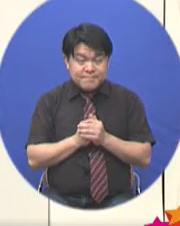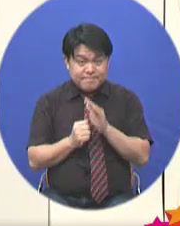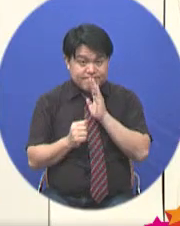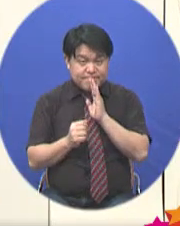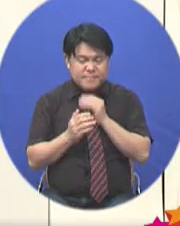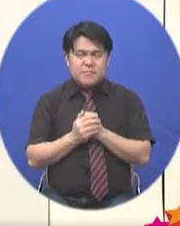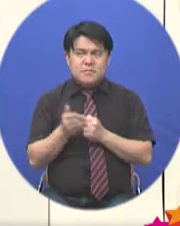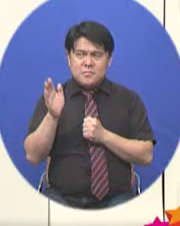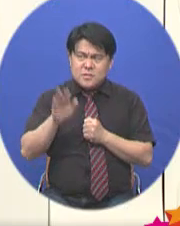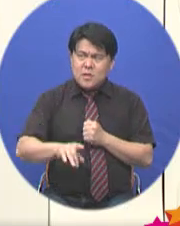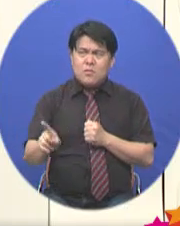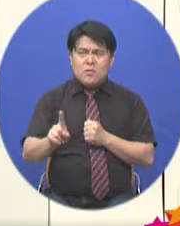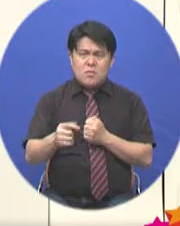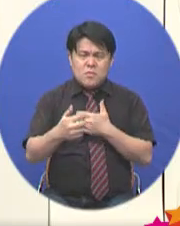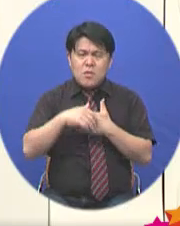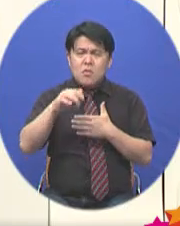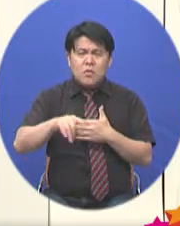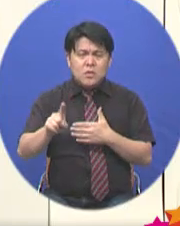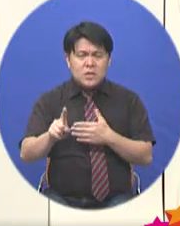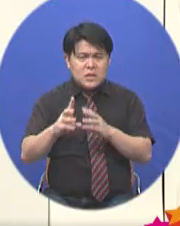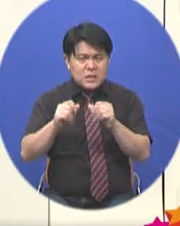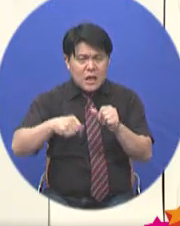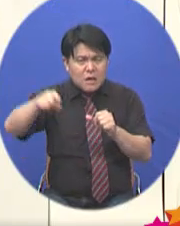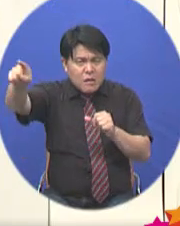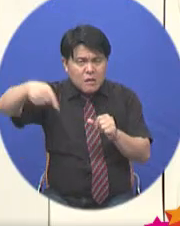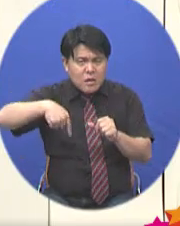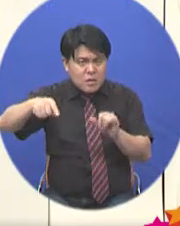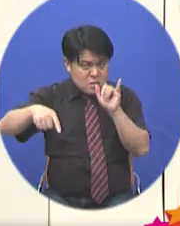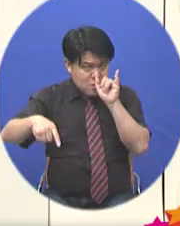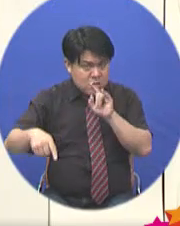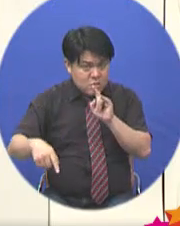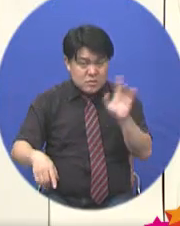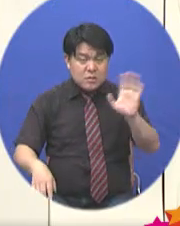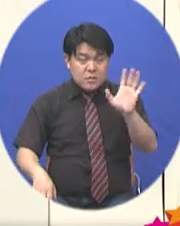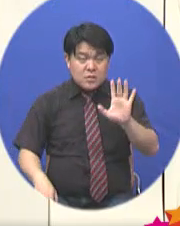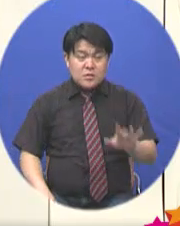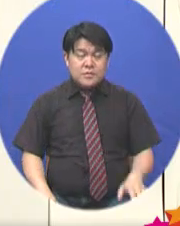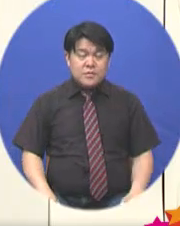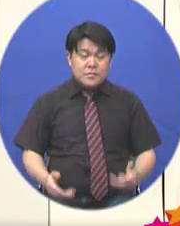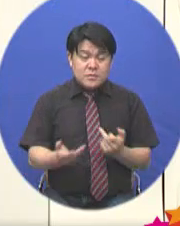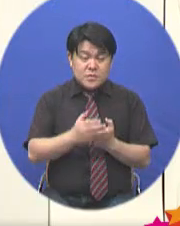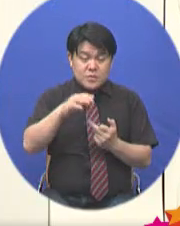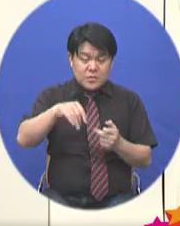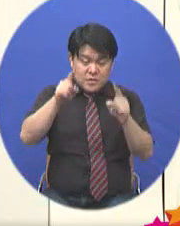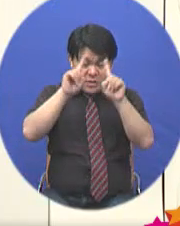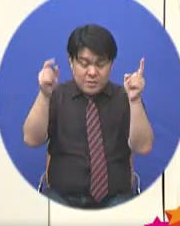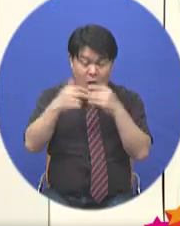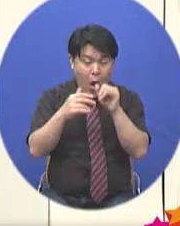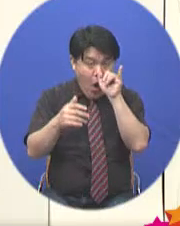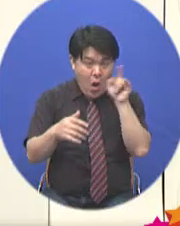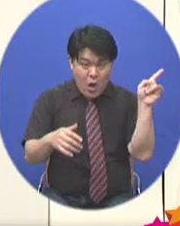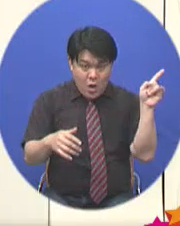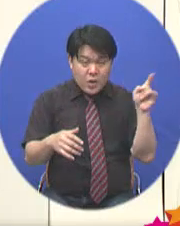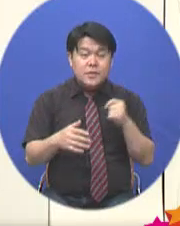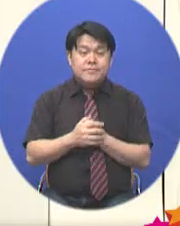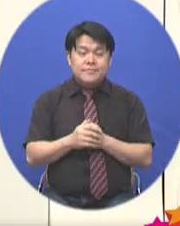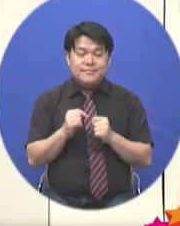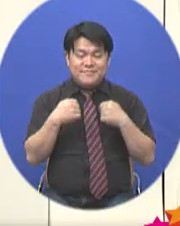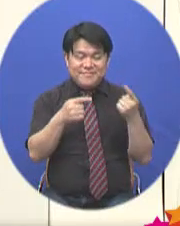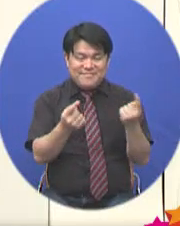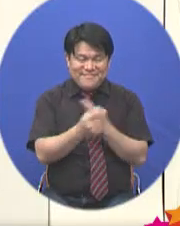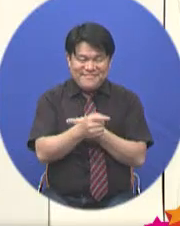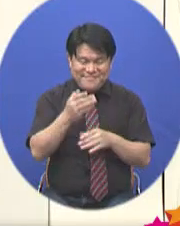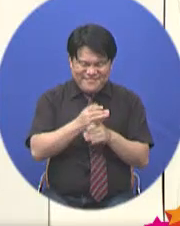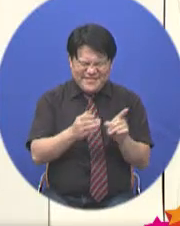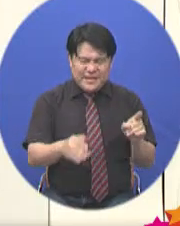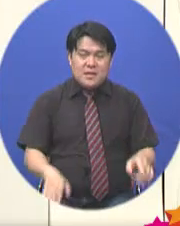네? 그래도, 그럼 병원은 어디로, 육지로 이렇게 나오세요? 아니, 저 제주 대학병원에서 네. 치료를 받고